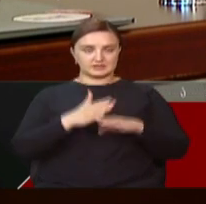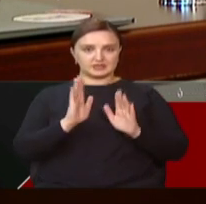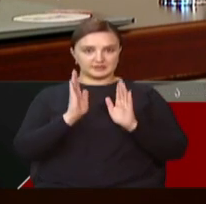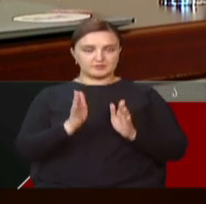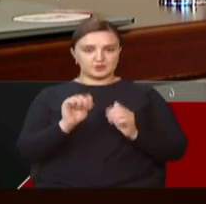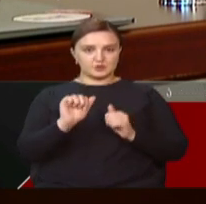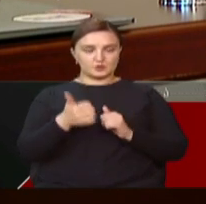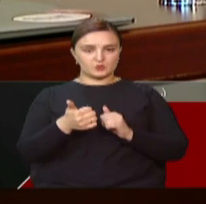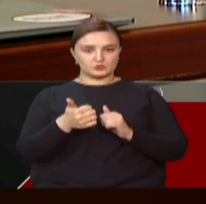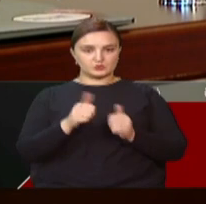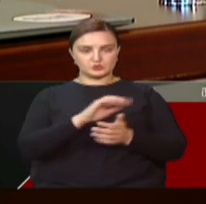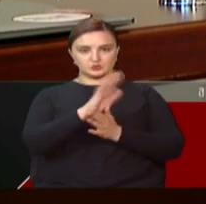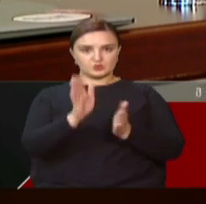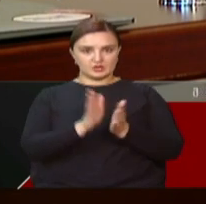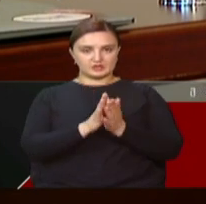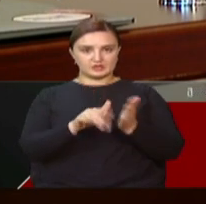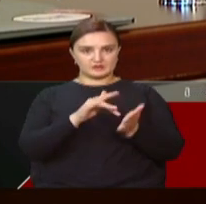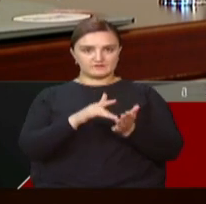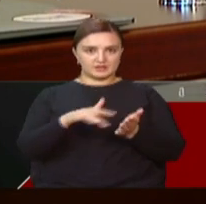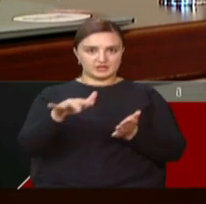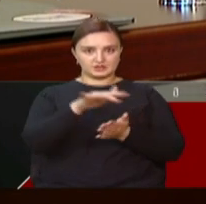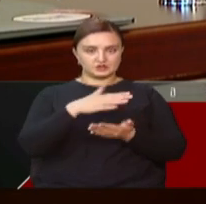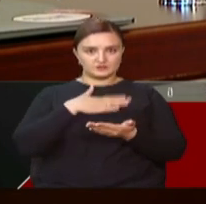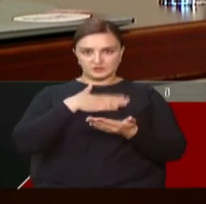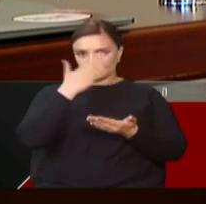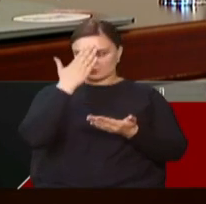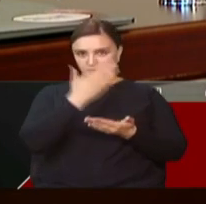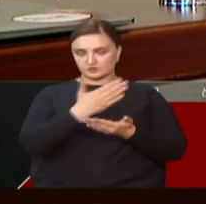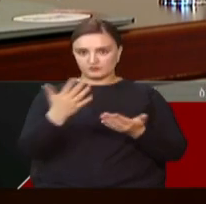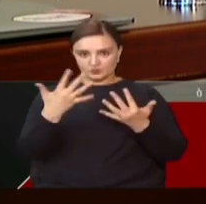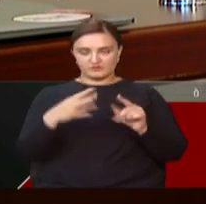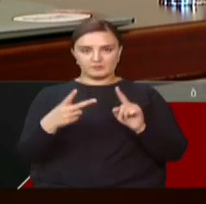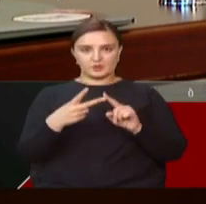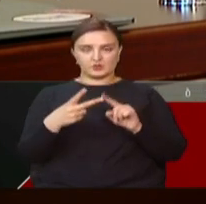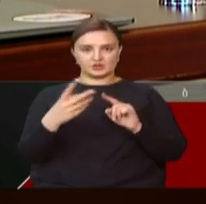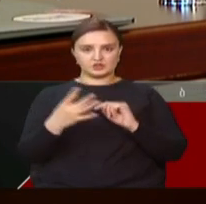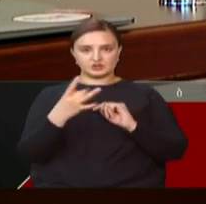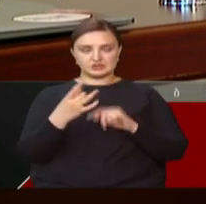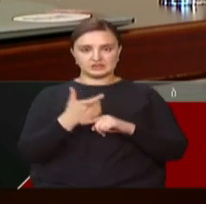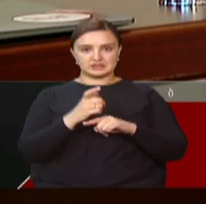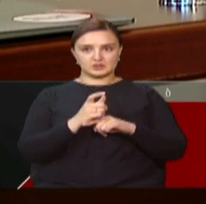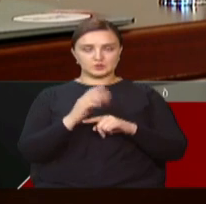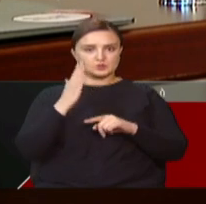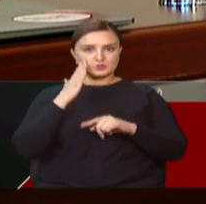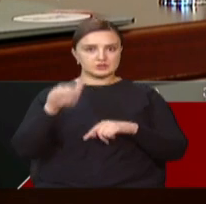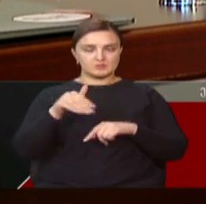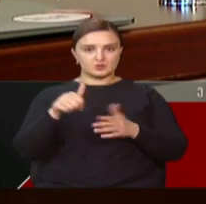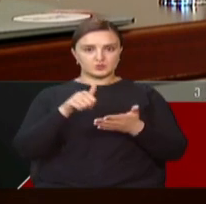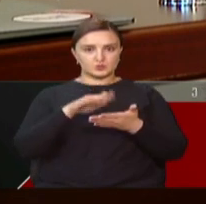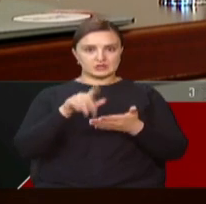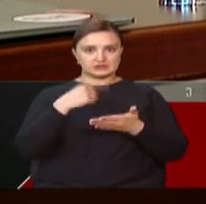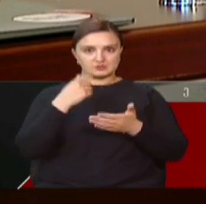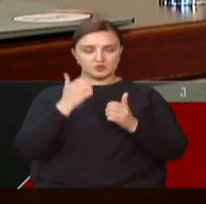როგორც ზოგადად ქვეყნისთვის, ასევე ჩვენი მოსახლეობისთვის, უკვე მეორედ ძალიან საკმაოდ უსამართლოდ უარის თქმა.